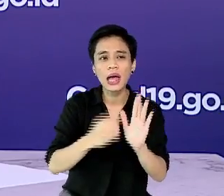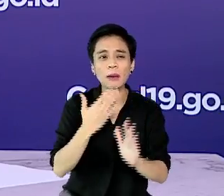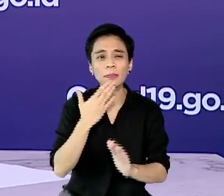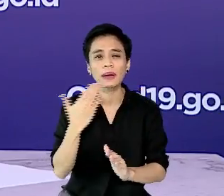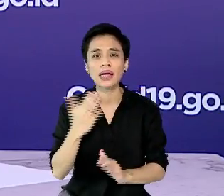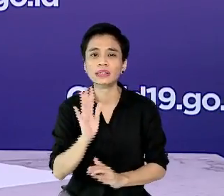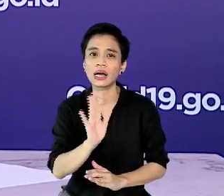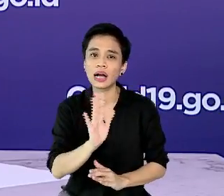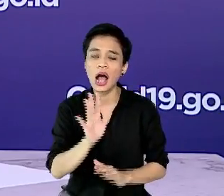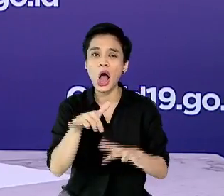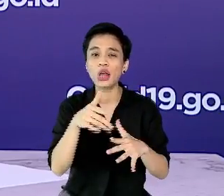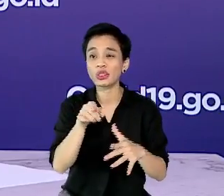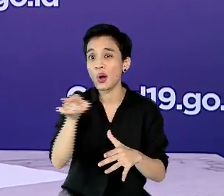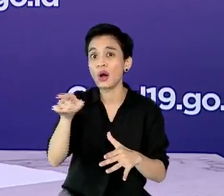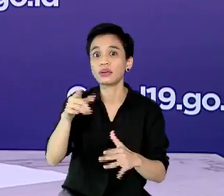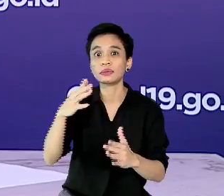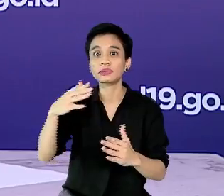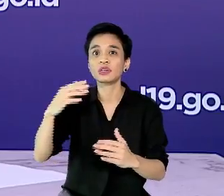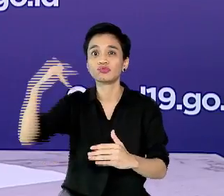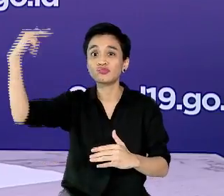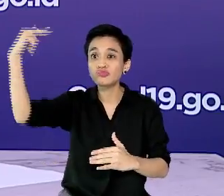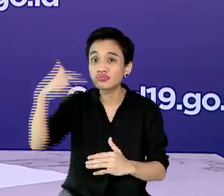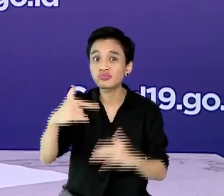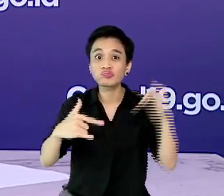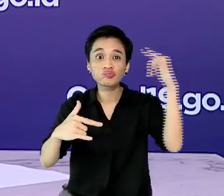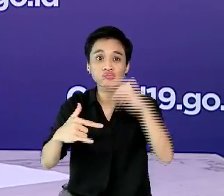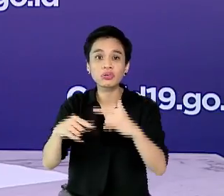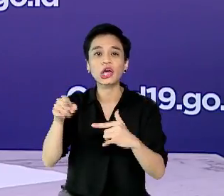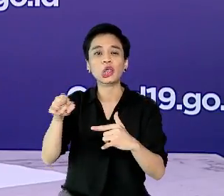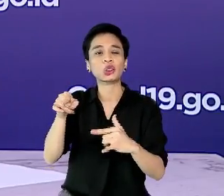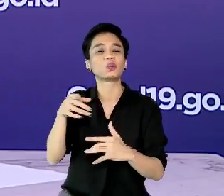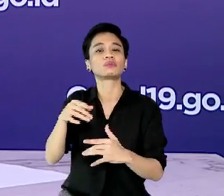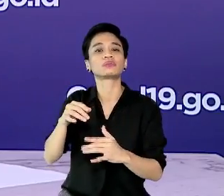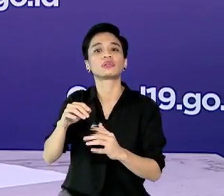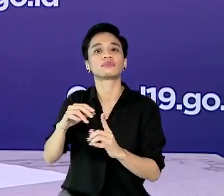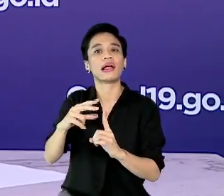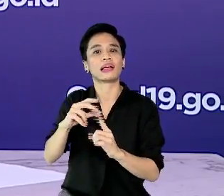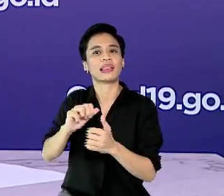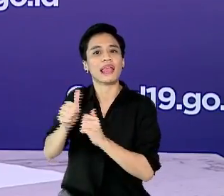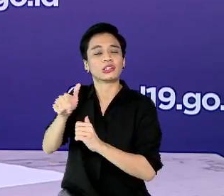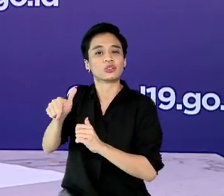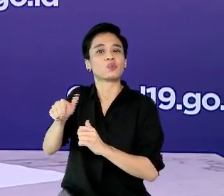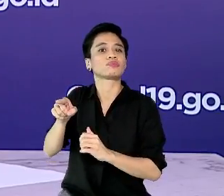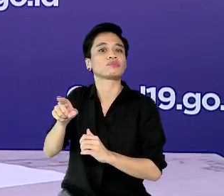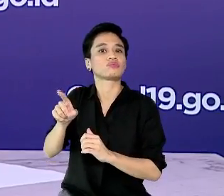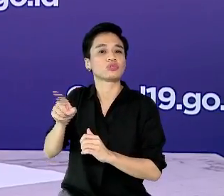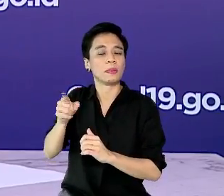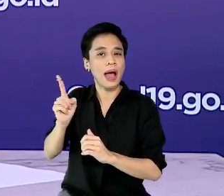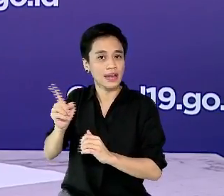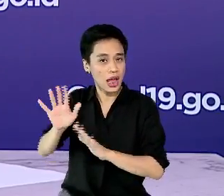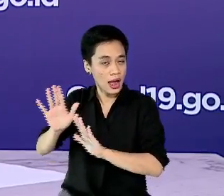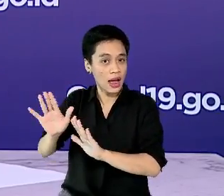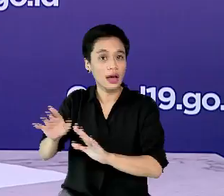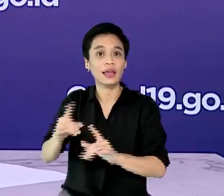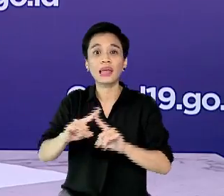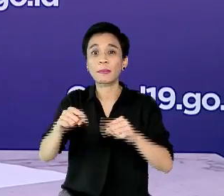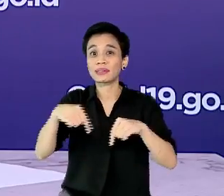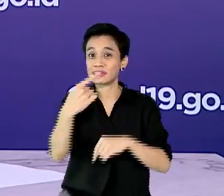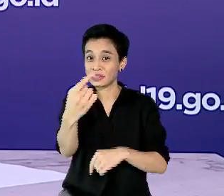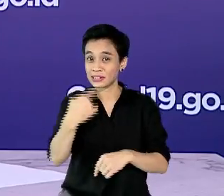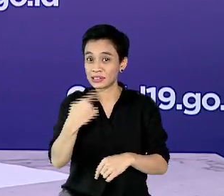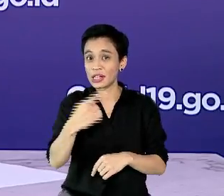kasus pada pelaku perjalanan dari luar negeri dan lain-lain. Tugas kita saat ini ialah mematuhi